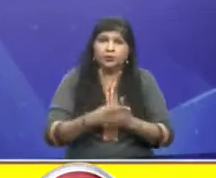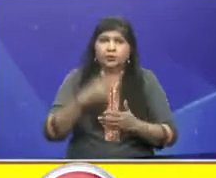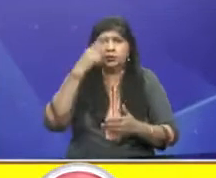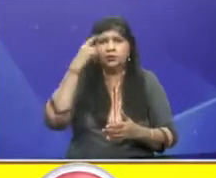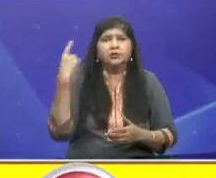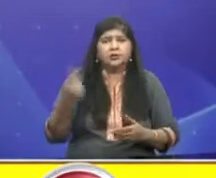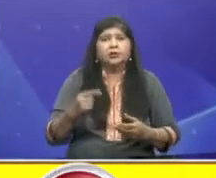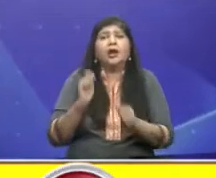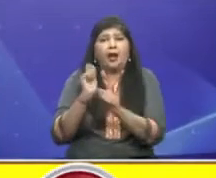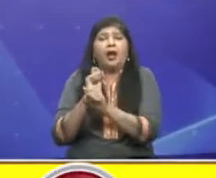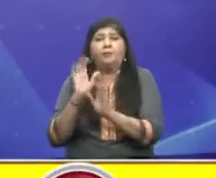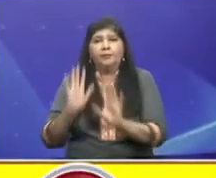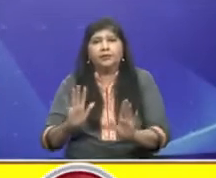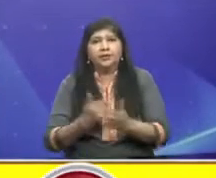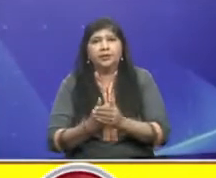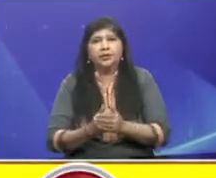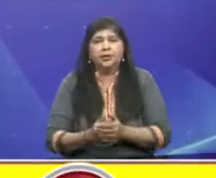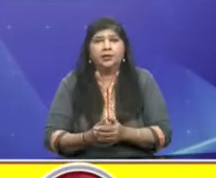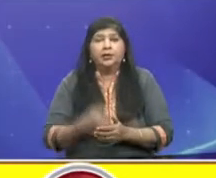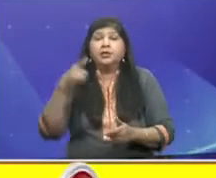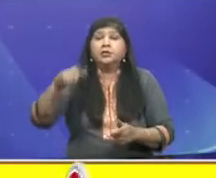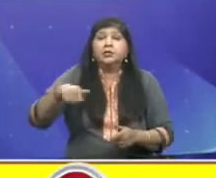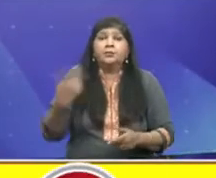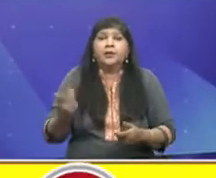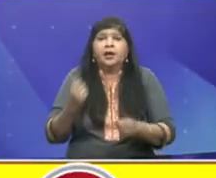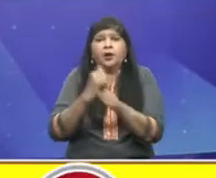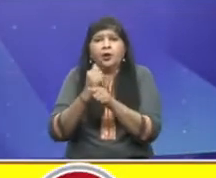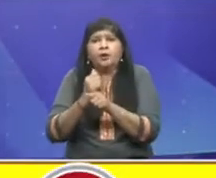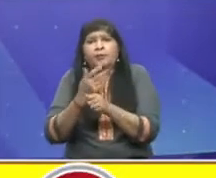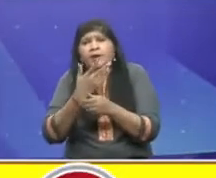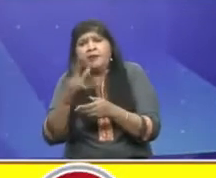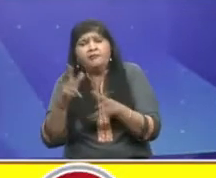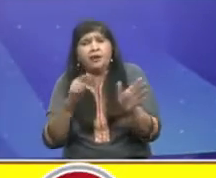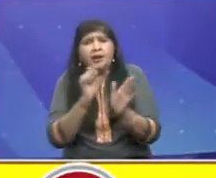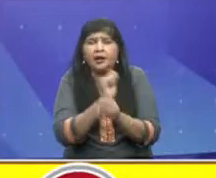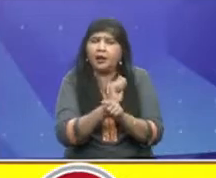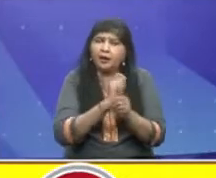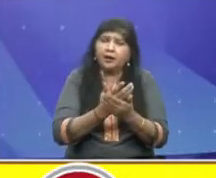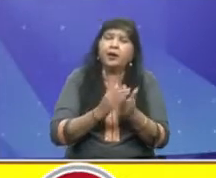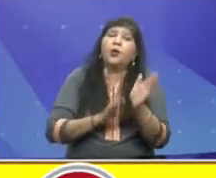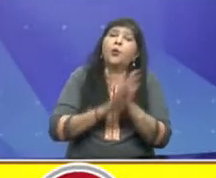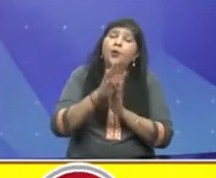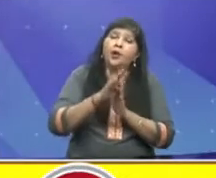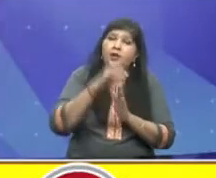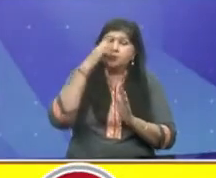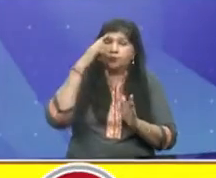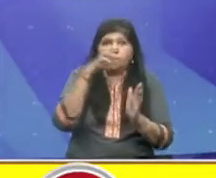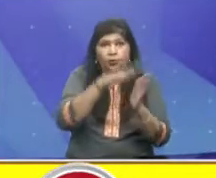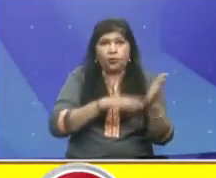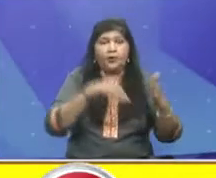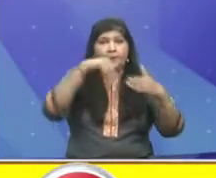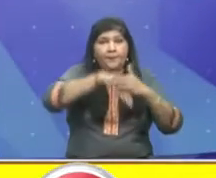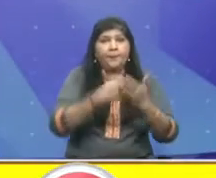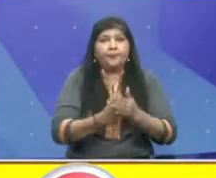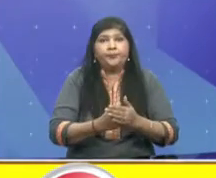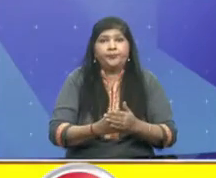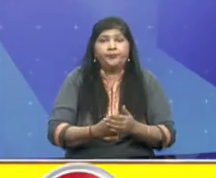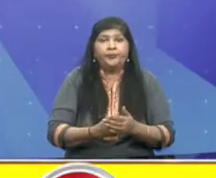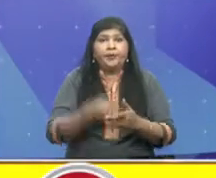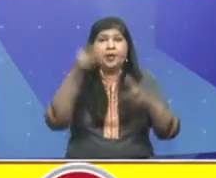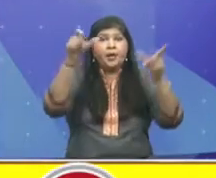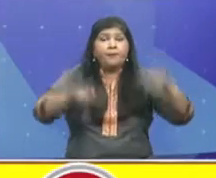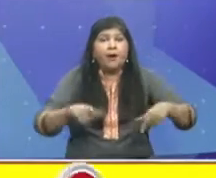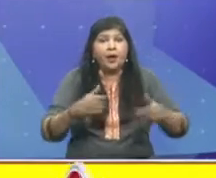वो काम कर रही है। लेकिन सरकार के अनेक कार्यों में, विकास के अनेक योजनाओं के बीच